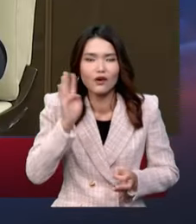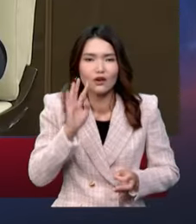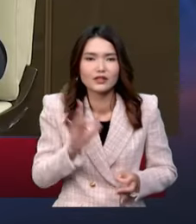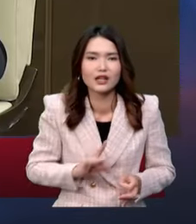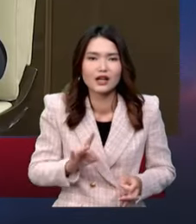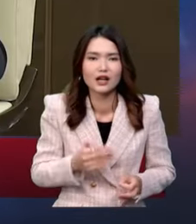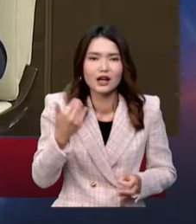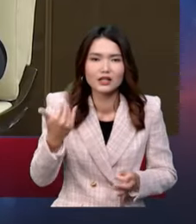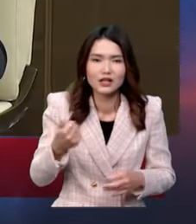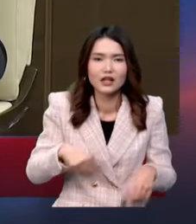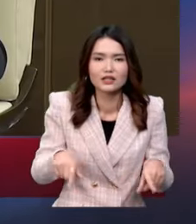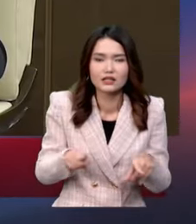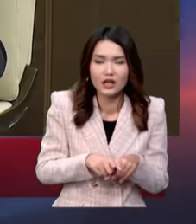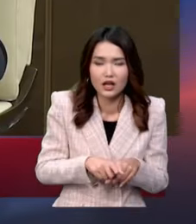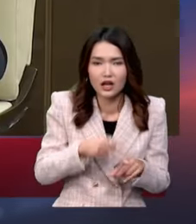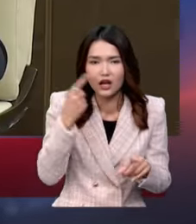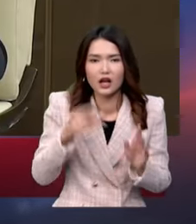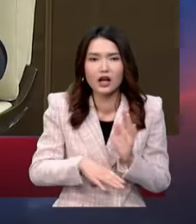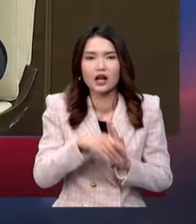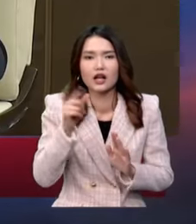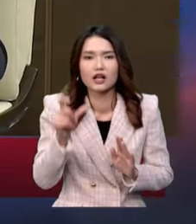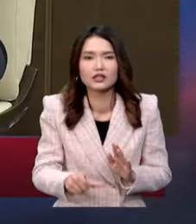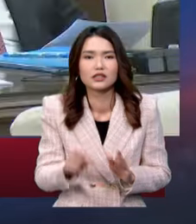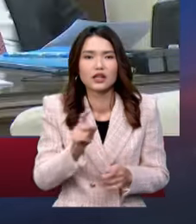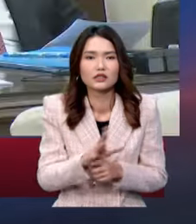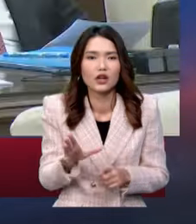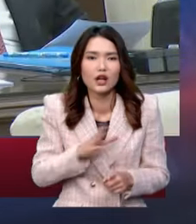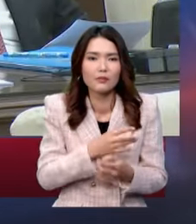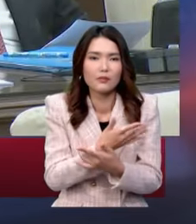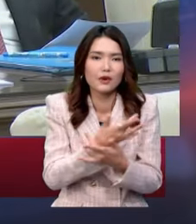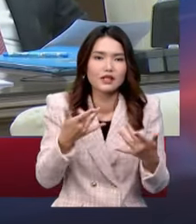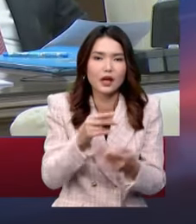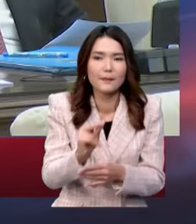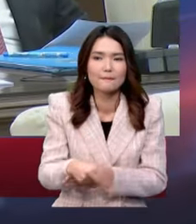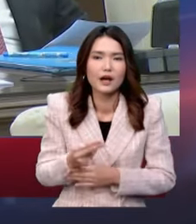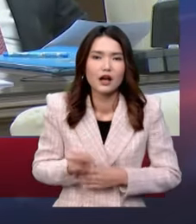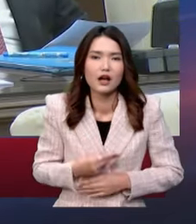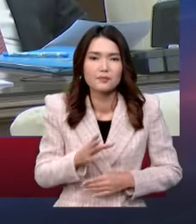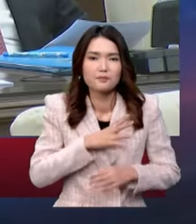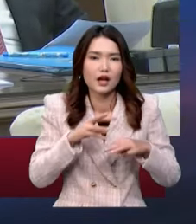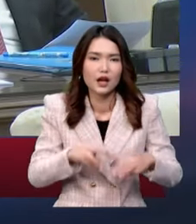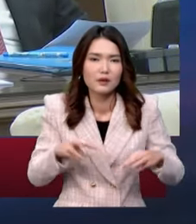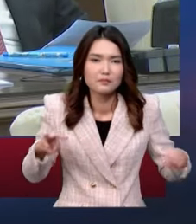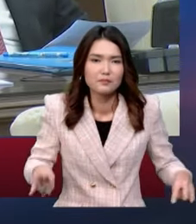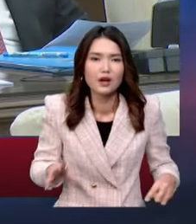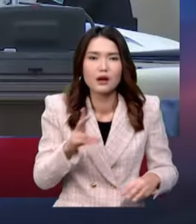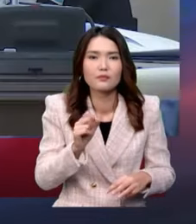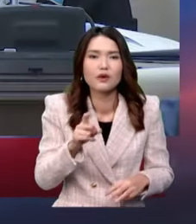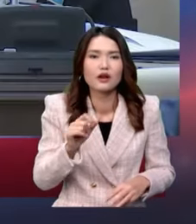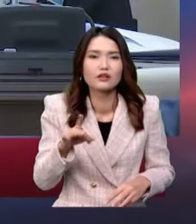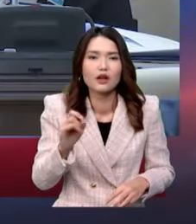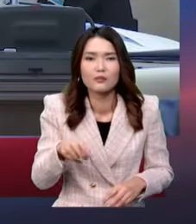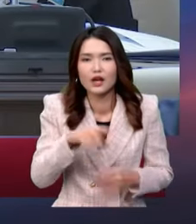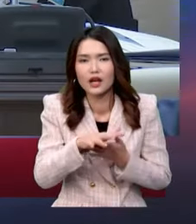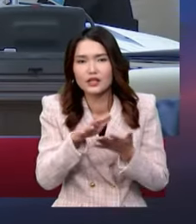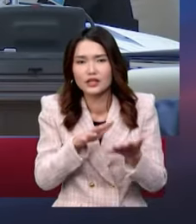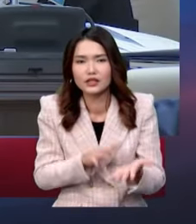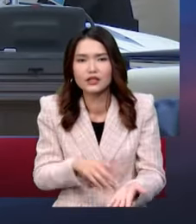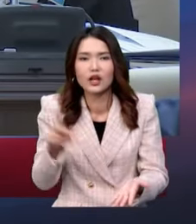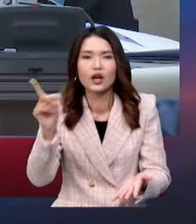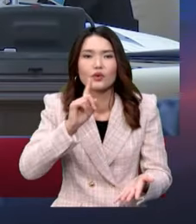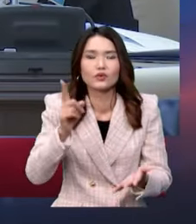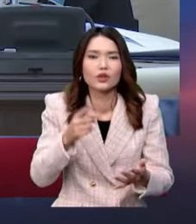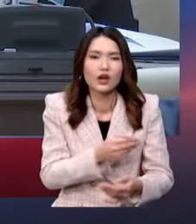ресурсов. Помимо этого, депутаты недовольны некоторыми поправками. Мажилисмен Бахытжан Базарбек заявил, что 120-я